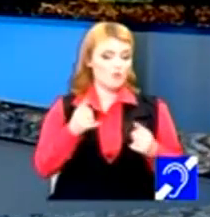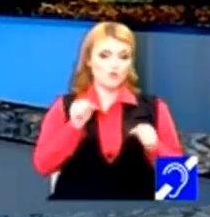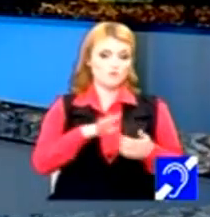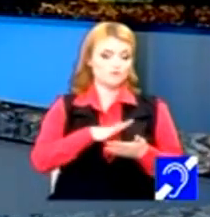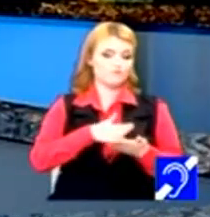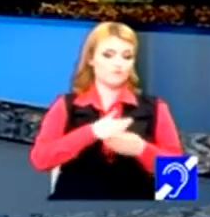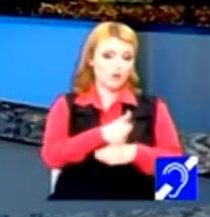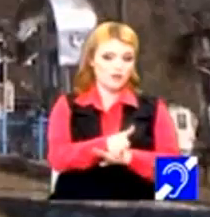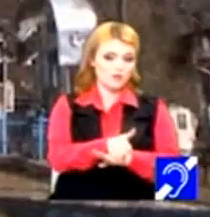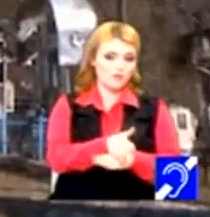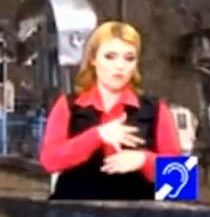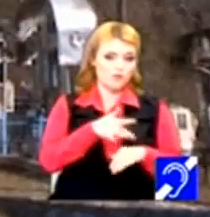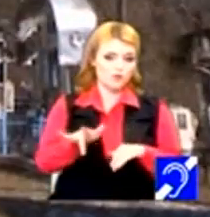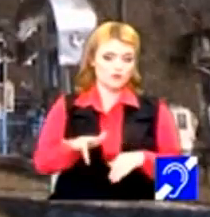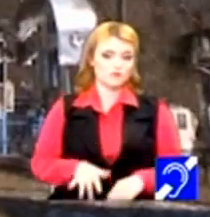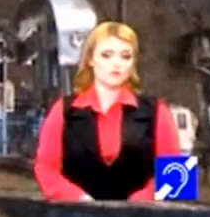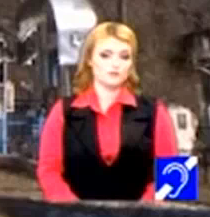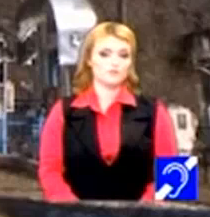prăbușească.